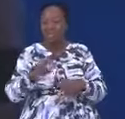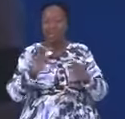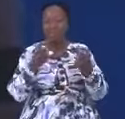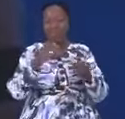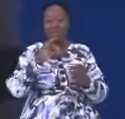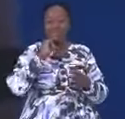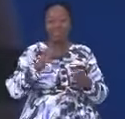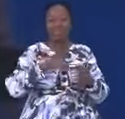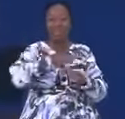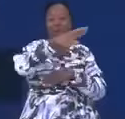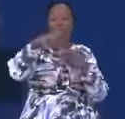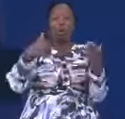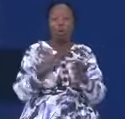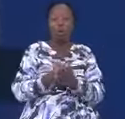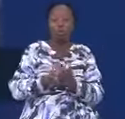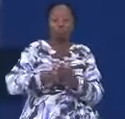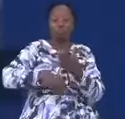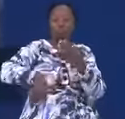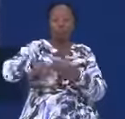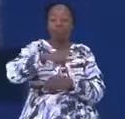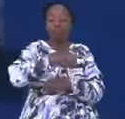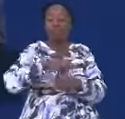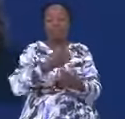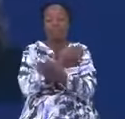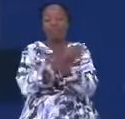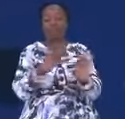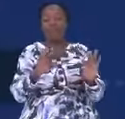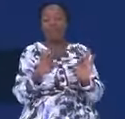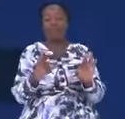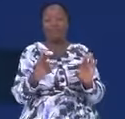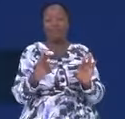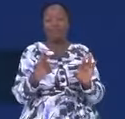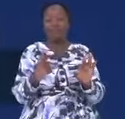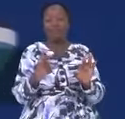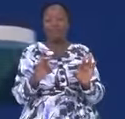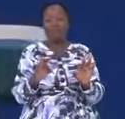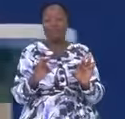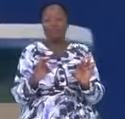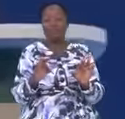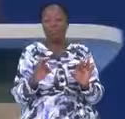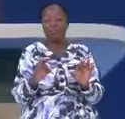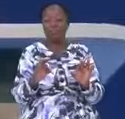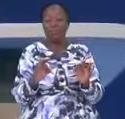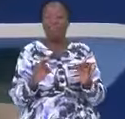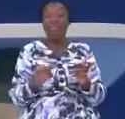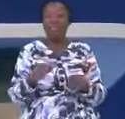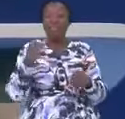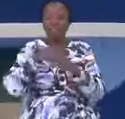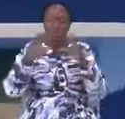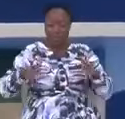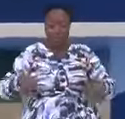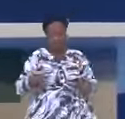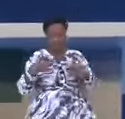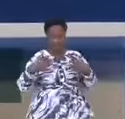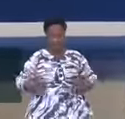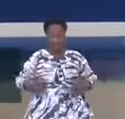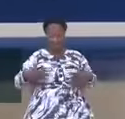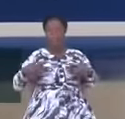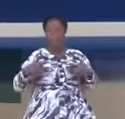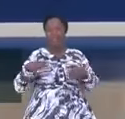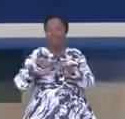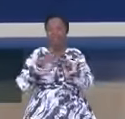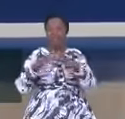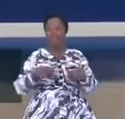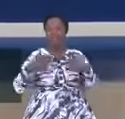l'émancipation complète dans ta vie dans ton corps dans ton âme dans ton